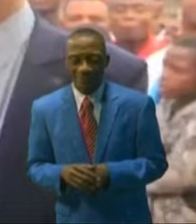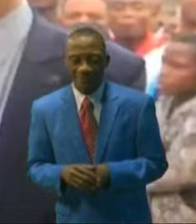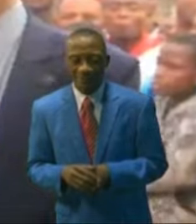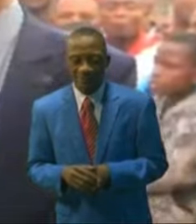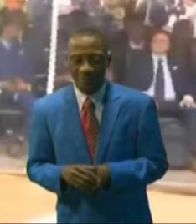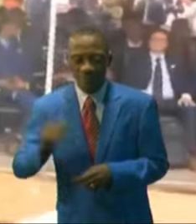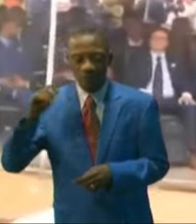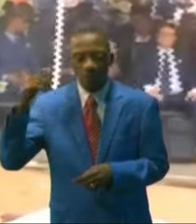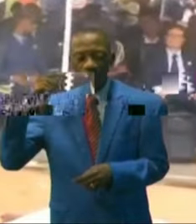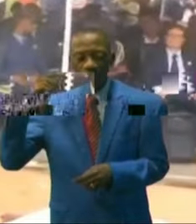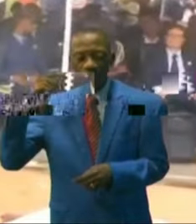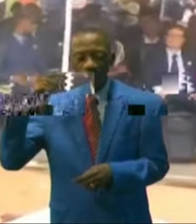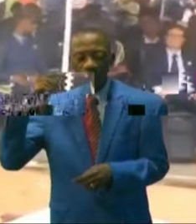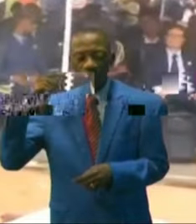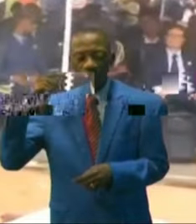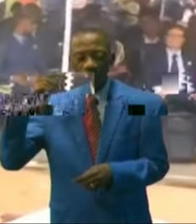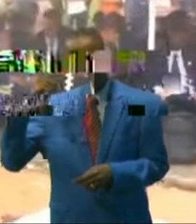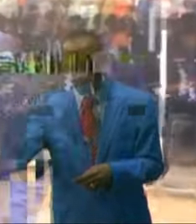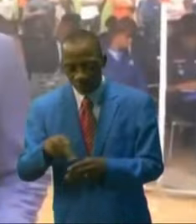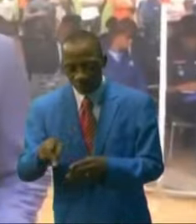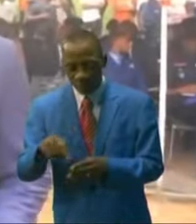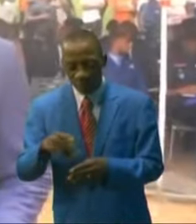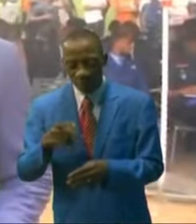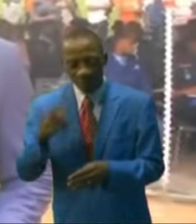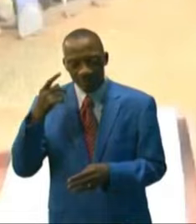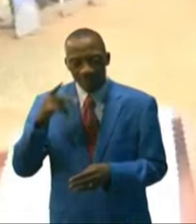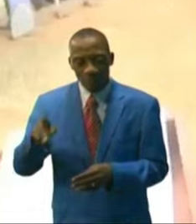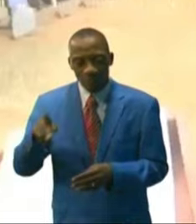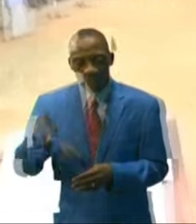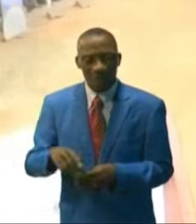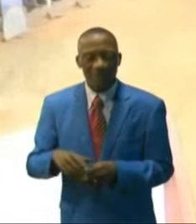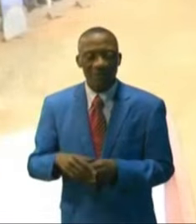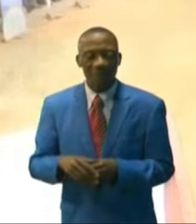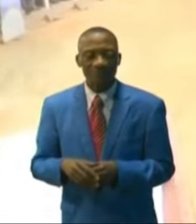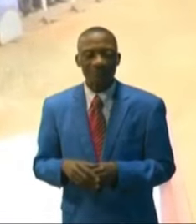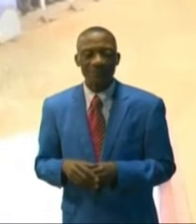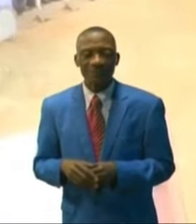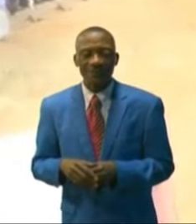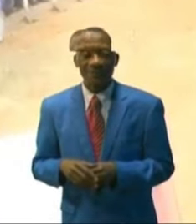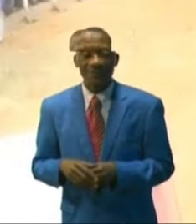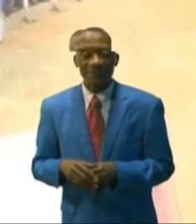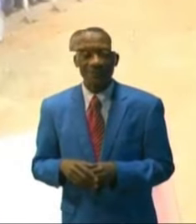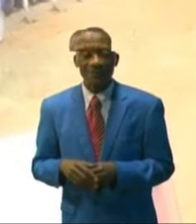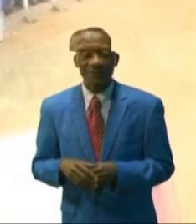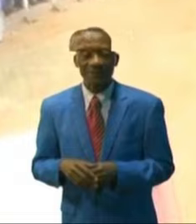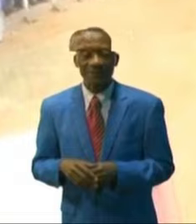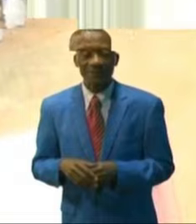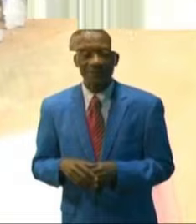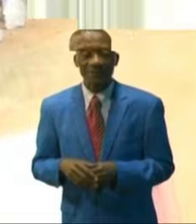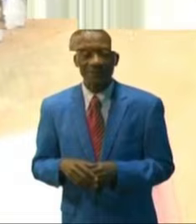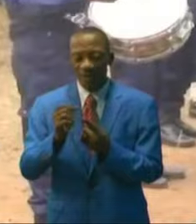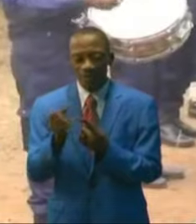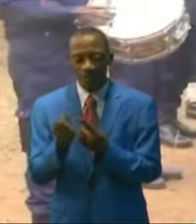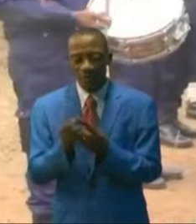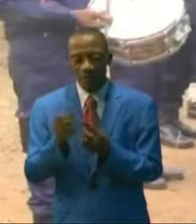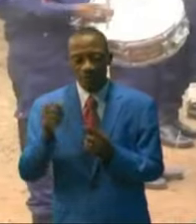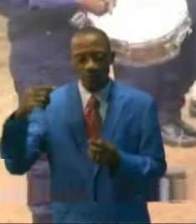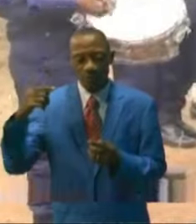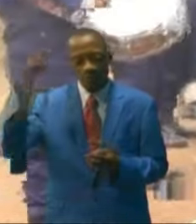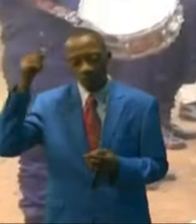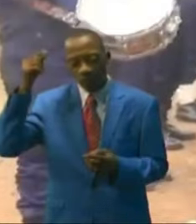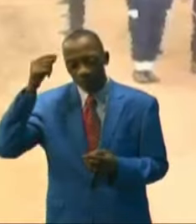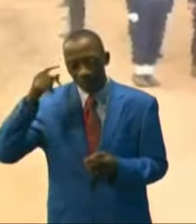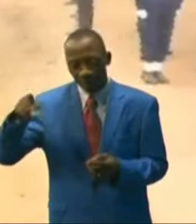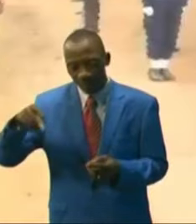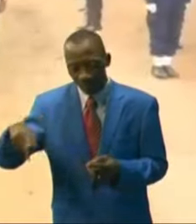gouverneur intérimaire, qui a rassuré l'accompagnement du gouvernement. Le commissaire